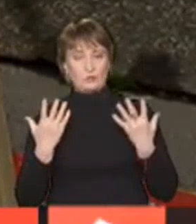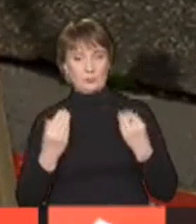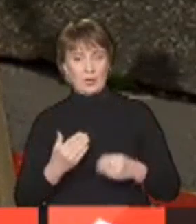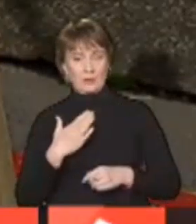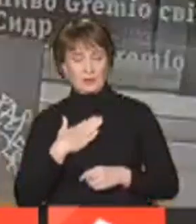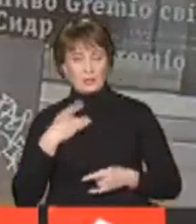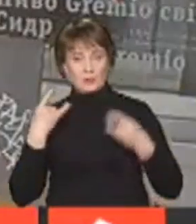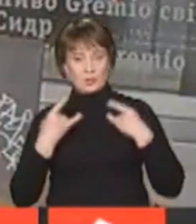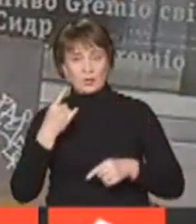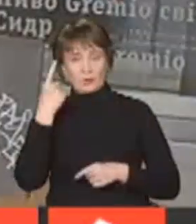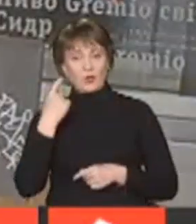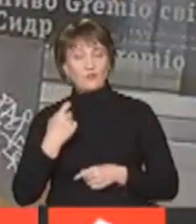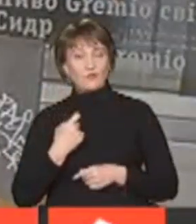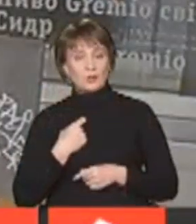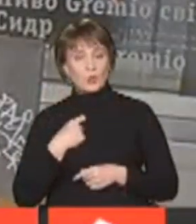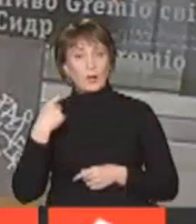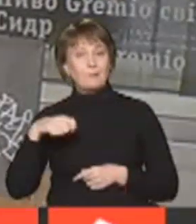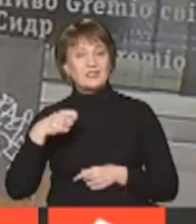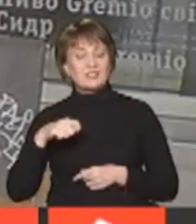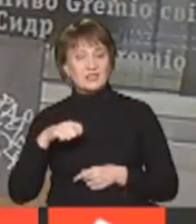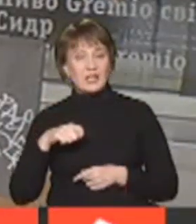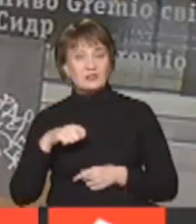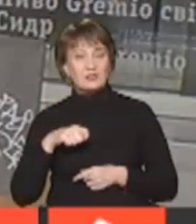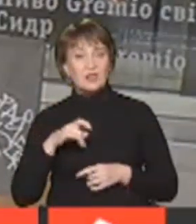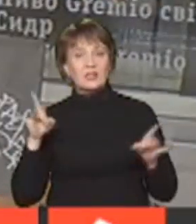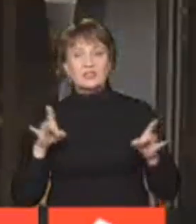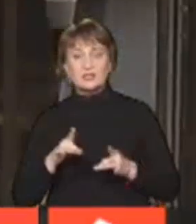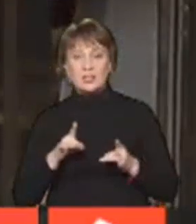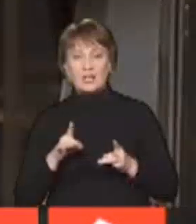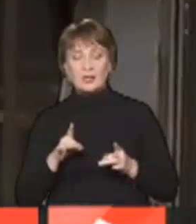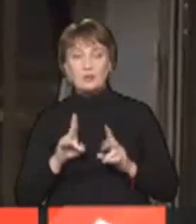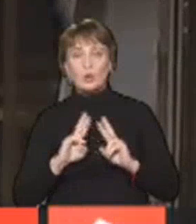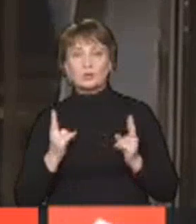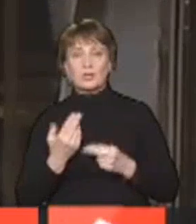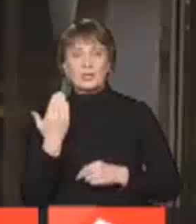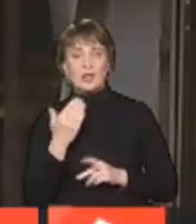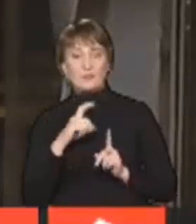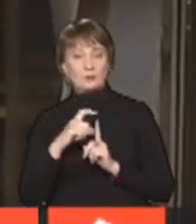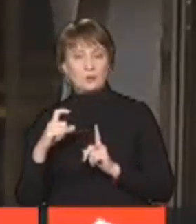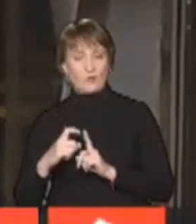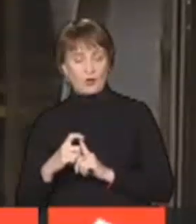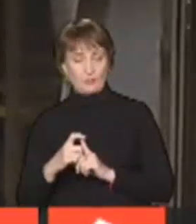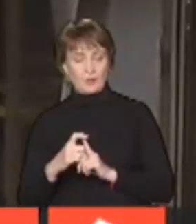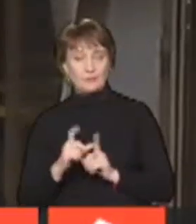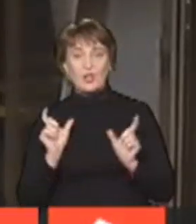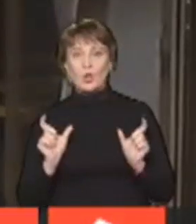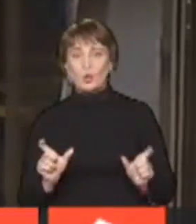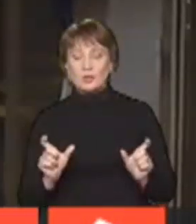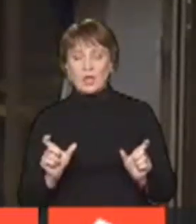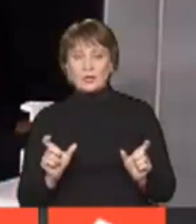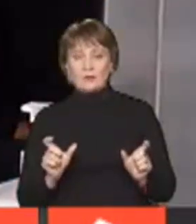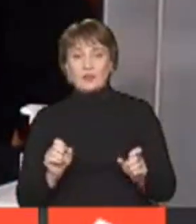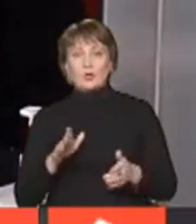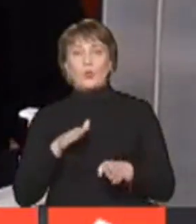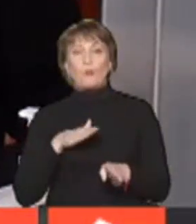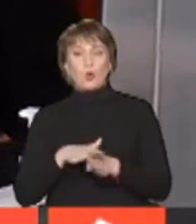телеканалу повідомив президент Української ресторанної асоціації Сергій Трахачов. За його словами, локдаун вихідного дня може призвести до повного